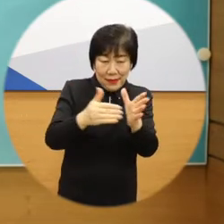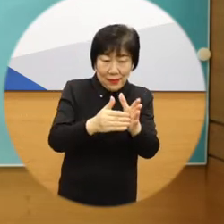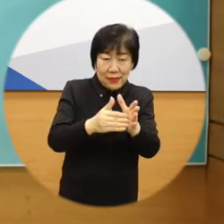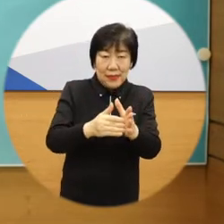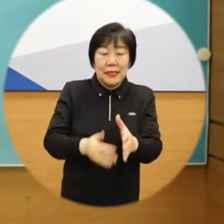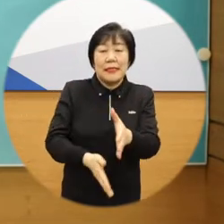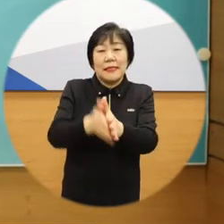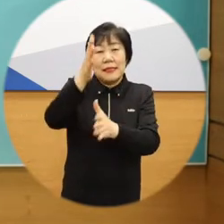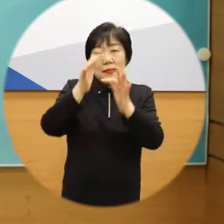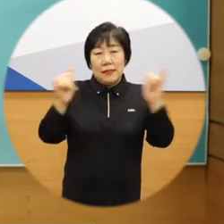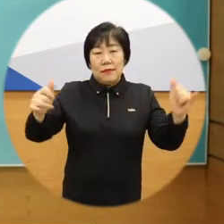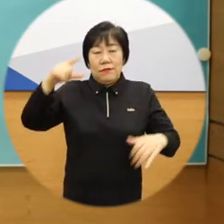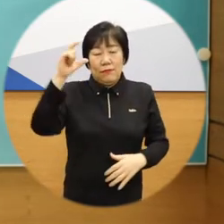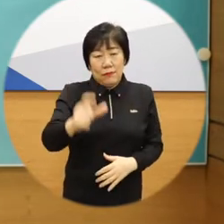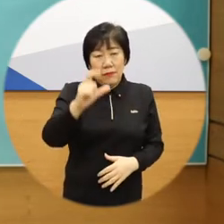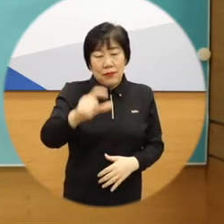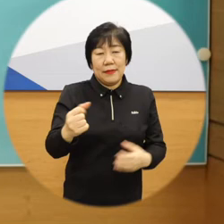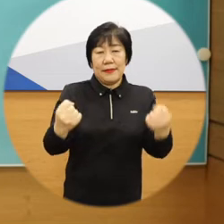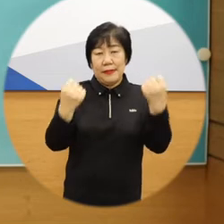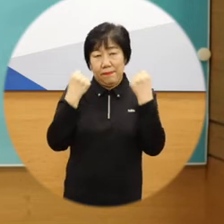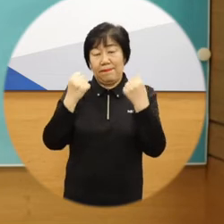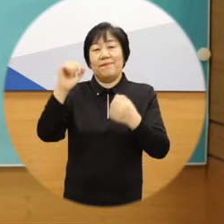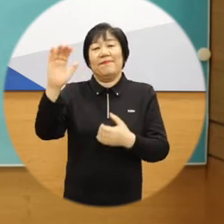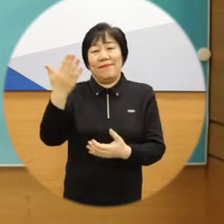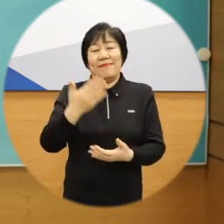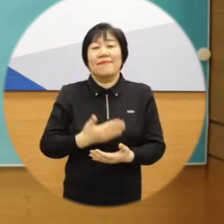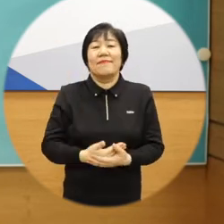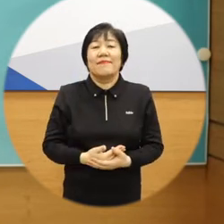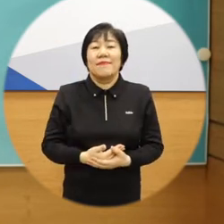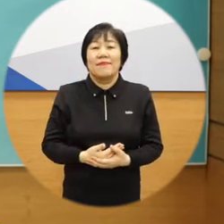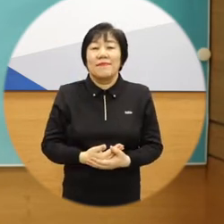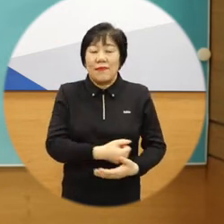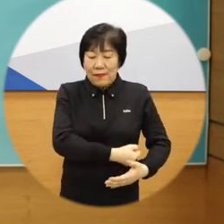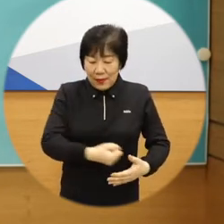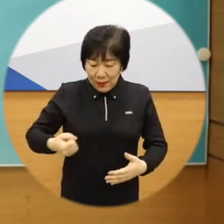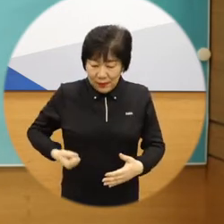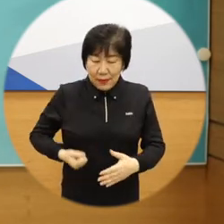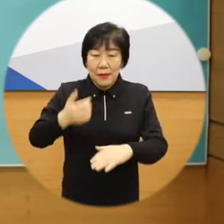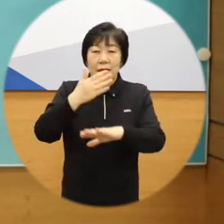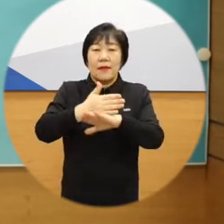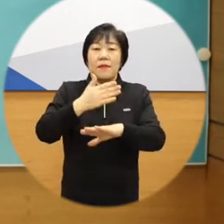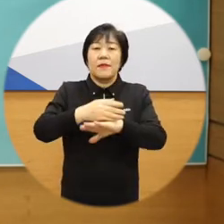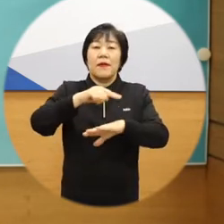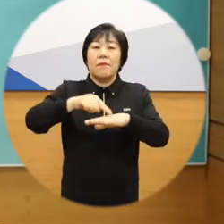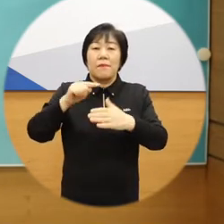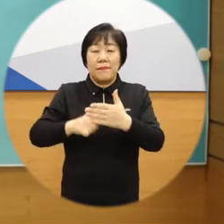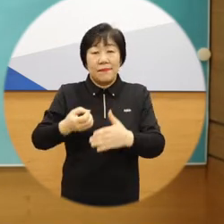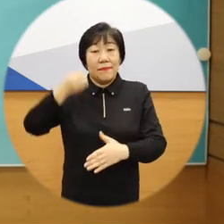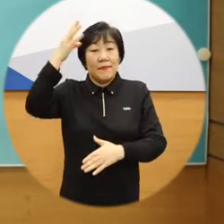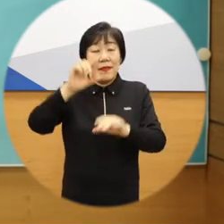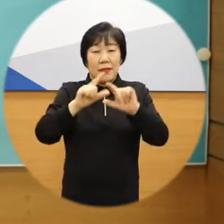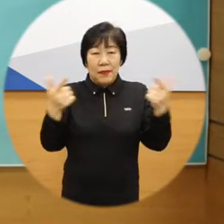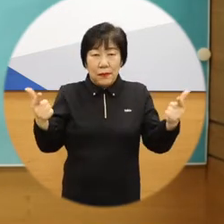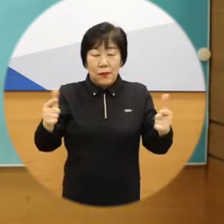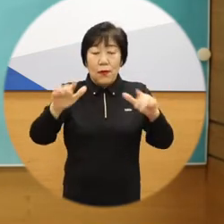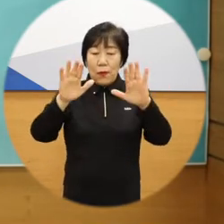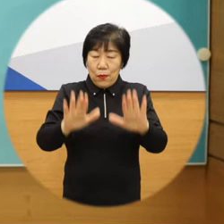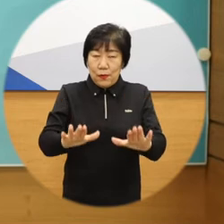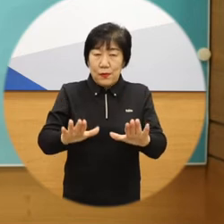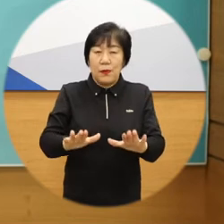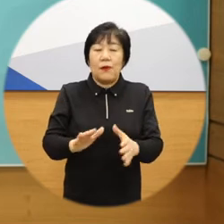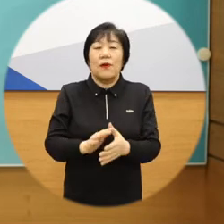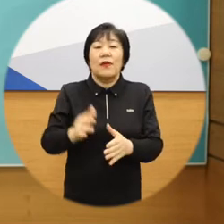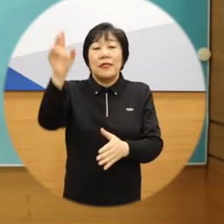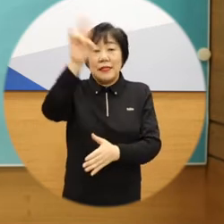시흥을 굳건히 지켜온 힘이 되었습니다. 그 헌신에 감사하는 마음을 잊지 않고 올해도 우리